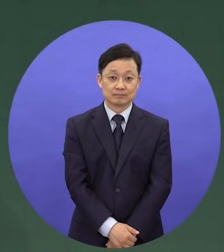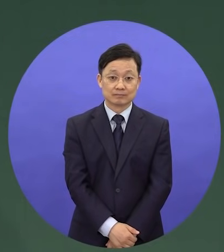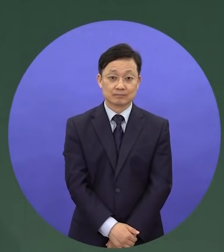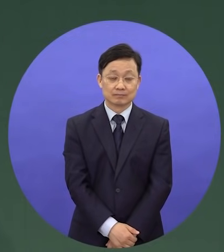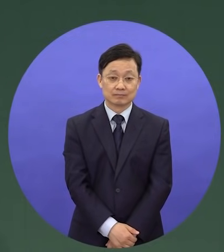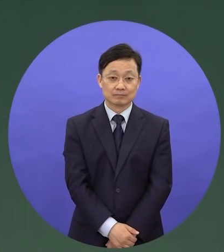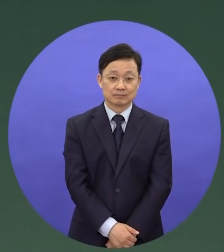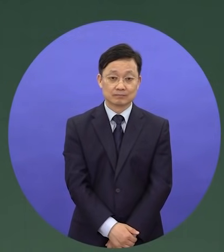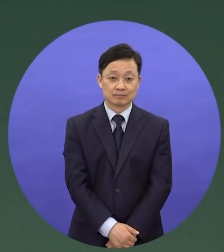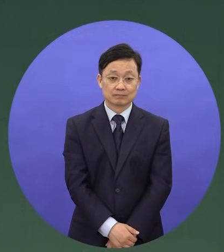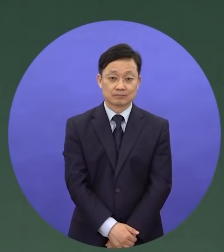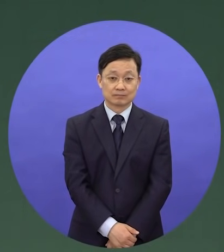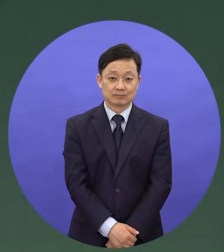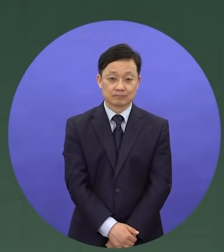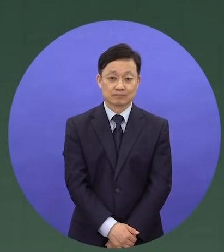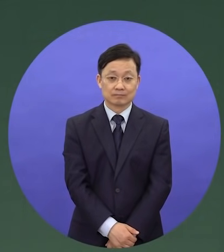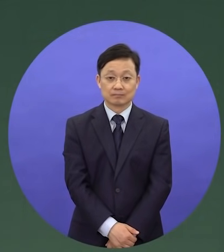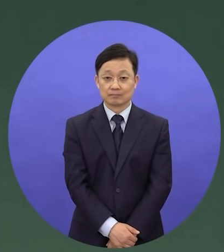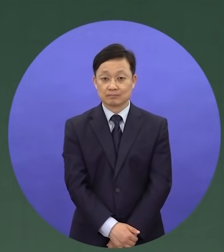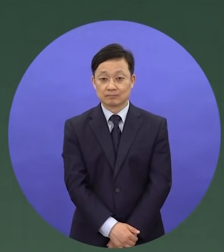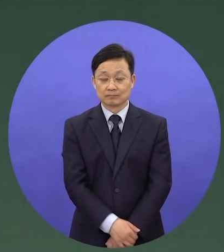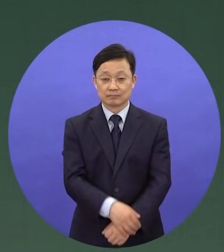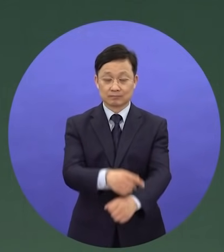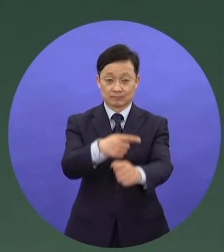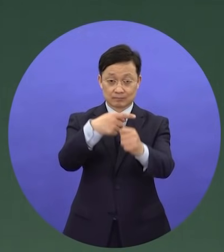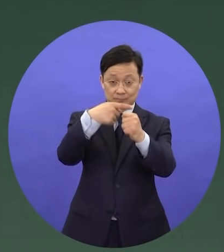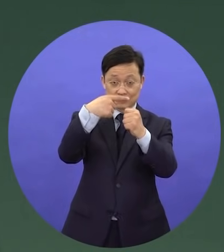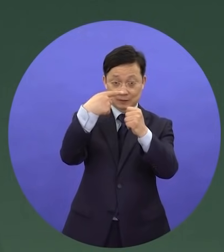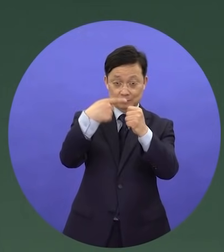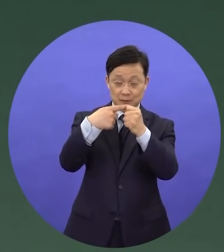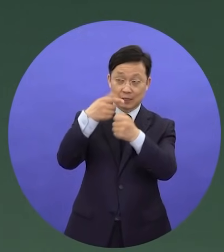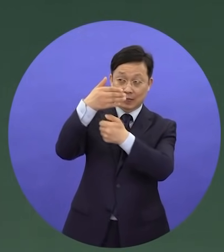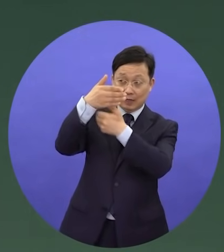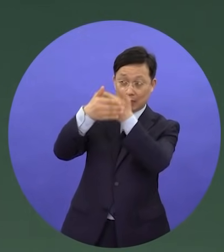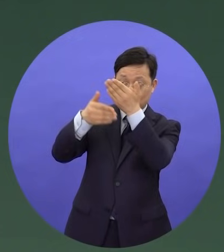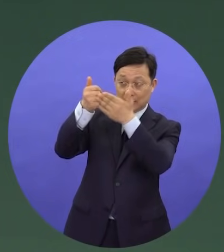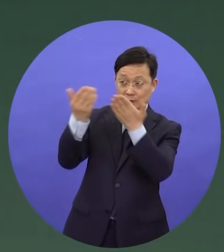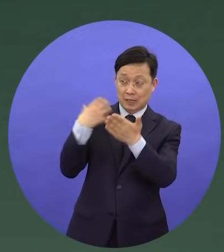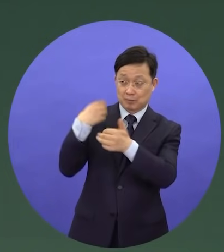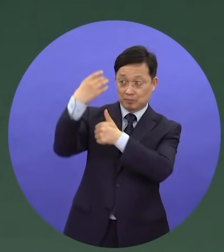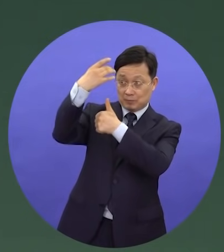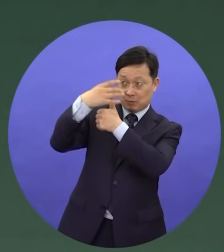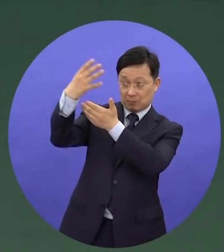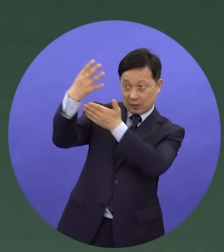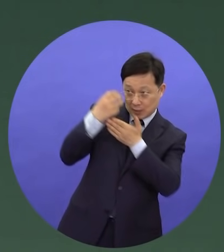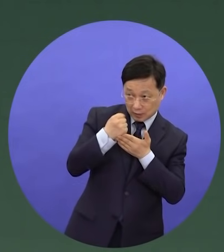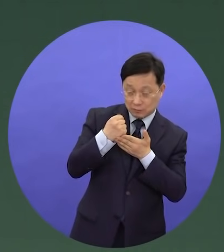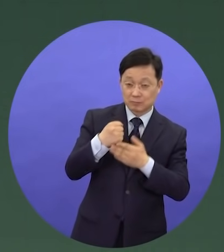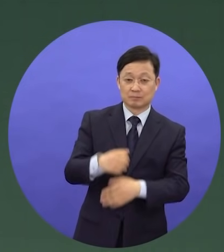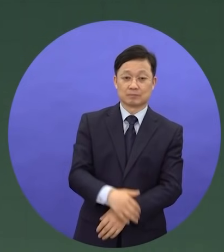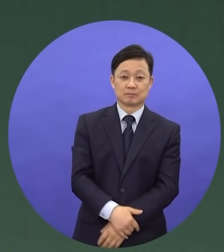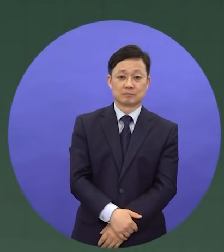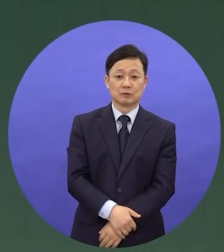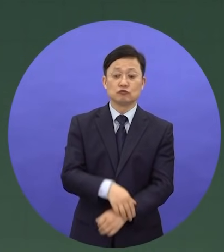그 미션 가지고 내려온 사람. Already they came down with the mission Acts 1:14. 자, 걱정이 뭡니까? What is your